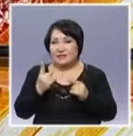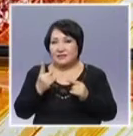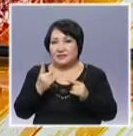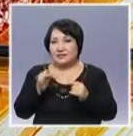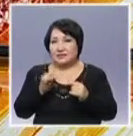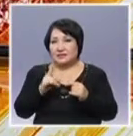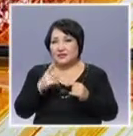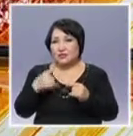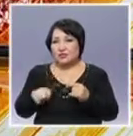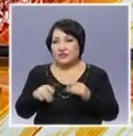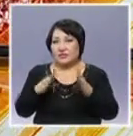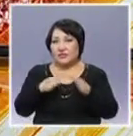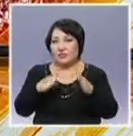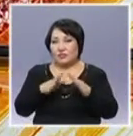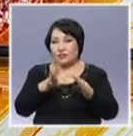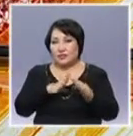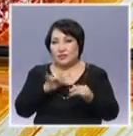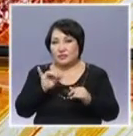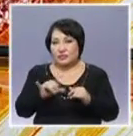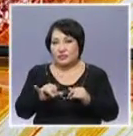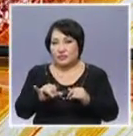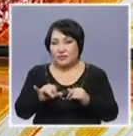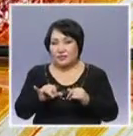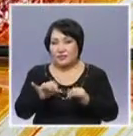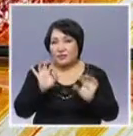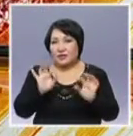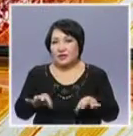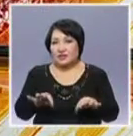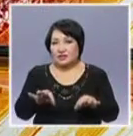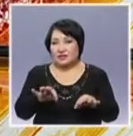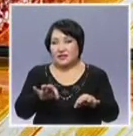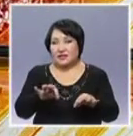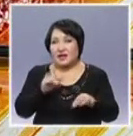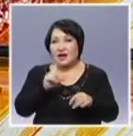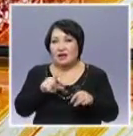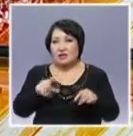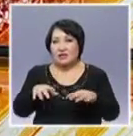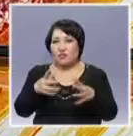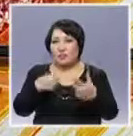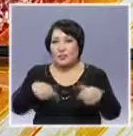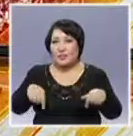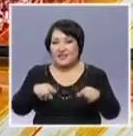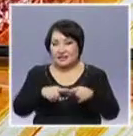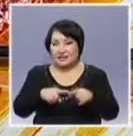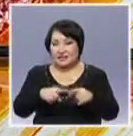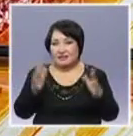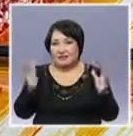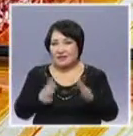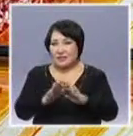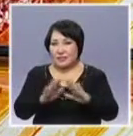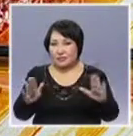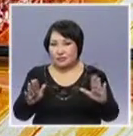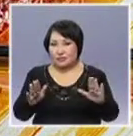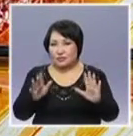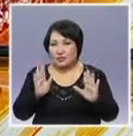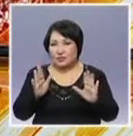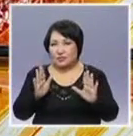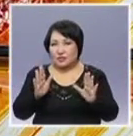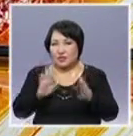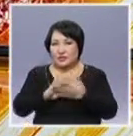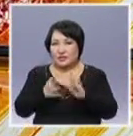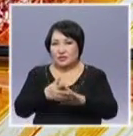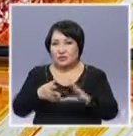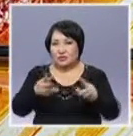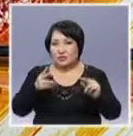домов был, у него, ну, конечно, персонал небольшой, потому что там только менеджеры по заключению договоров. Но у